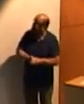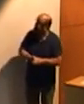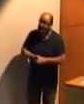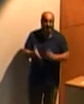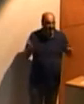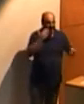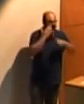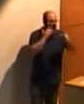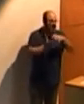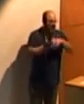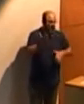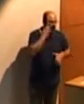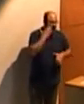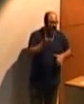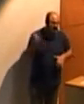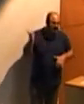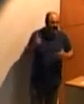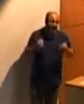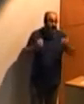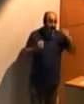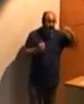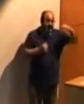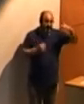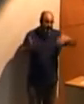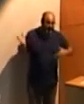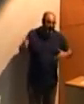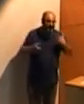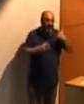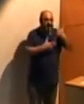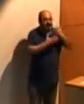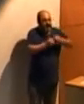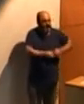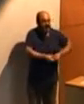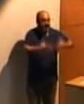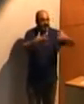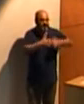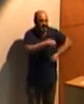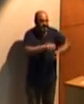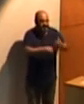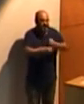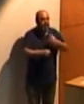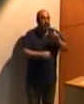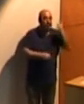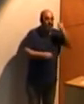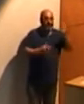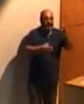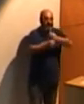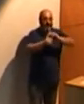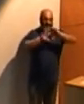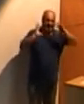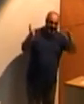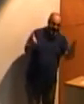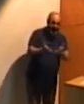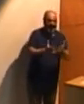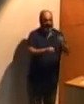texte qu'on ait tout ce qu'on connaît tous au moins sur le plan mythique de la genèse dans le principe dieu créa les ciel et la terre dieu